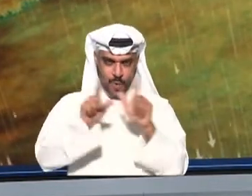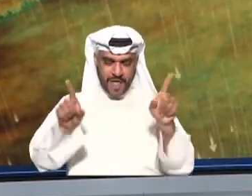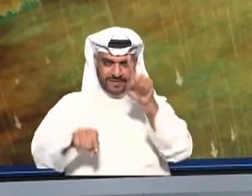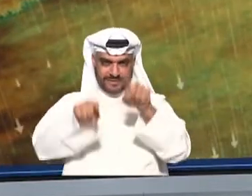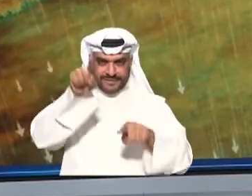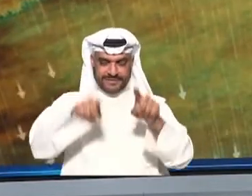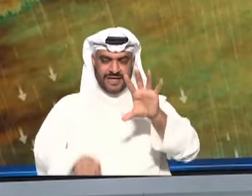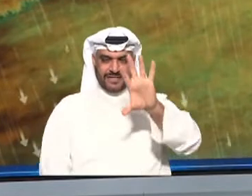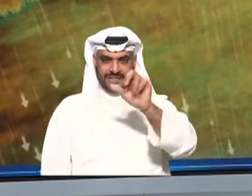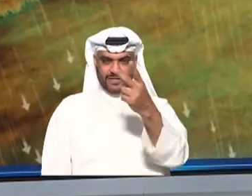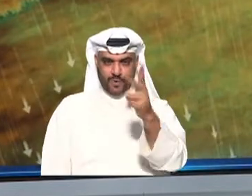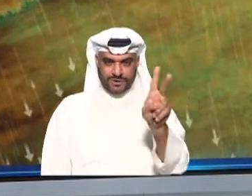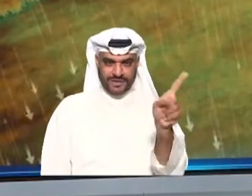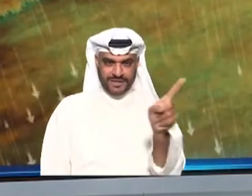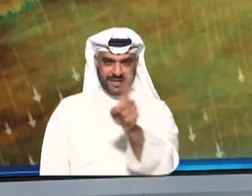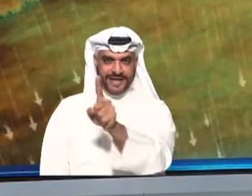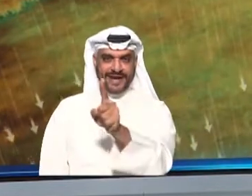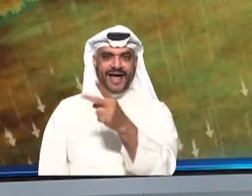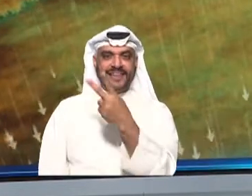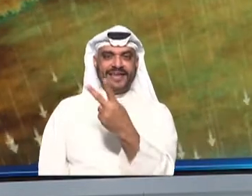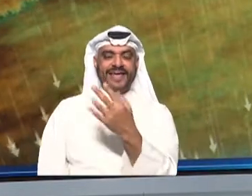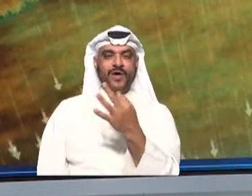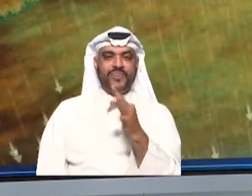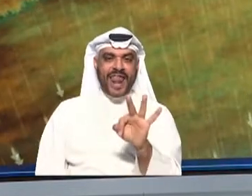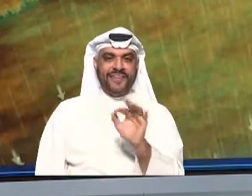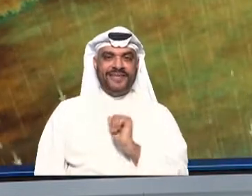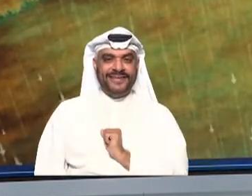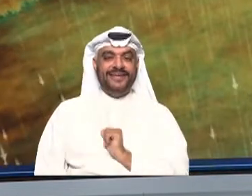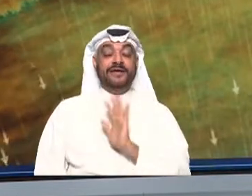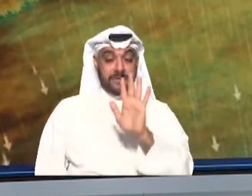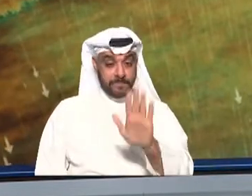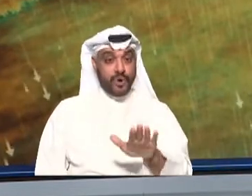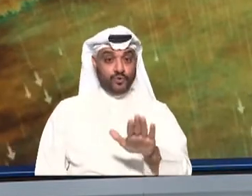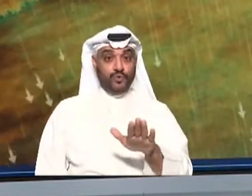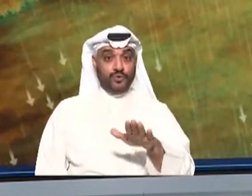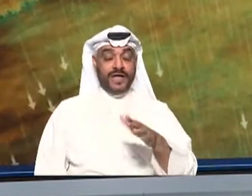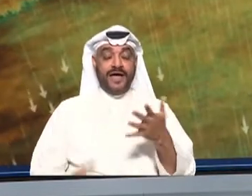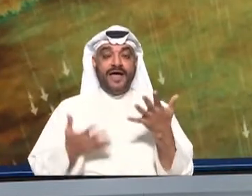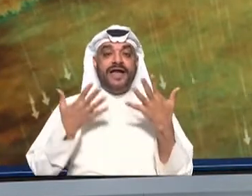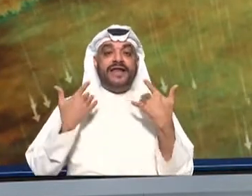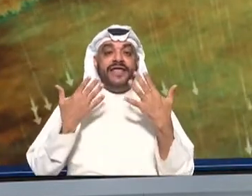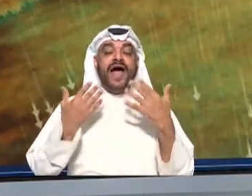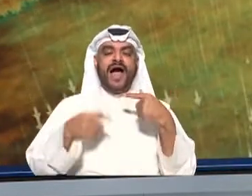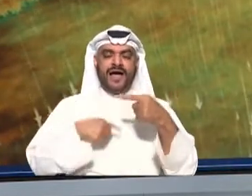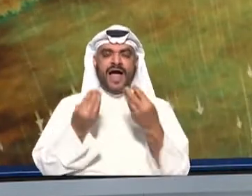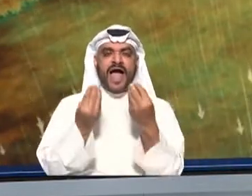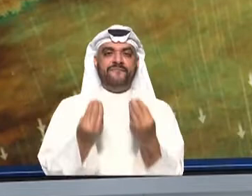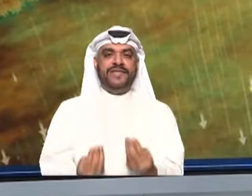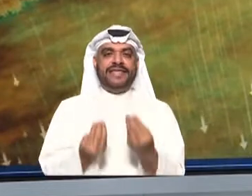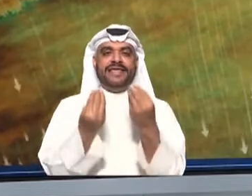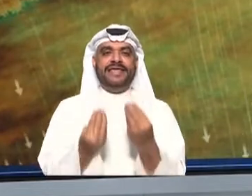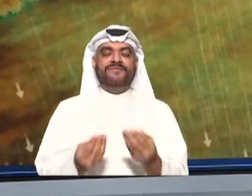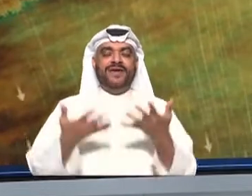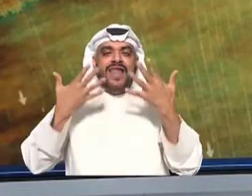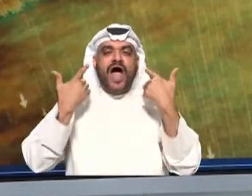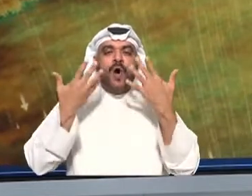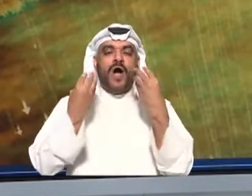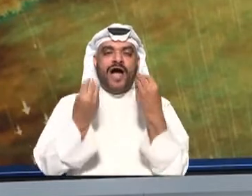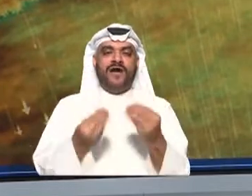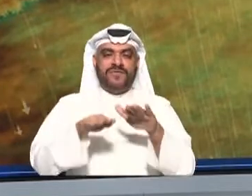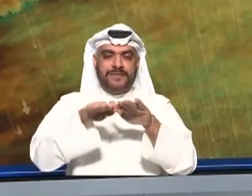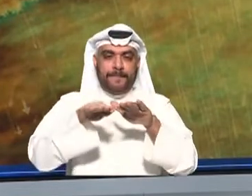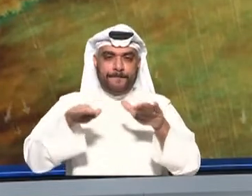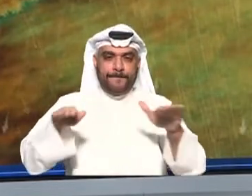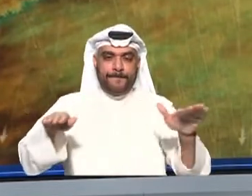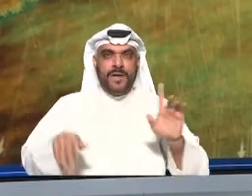بين 29 و 32 درجة مئوية، استمرار في الرياح الشمالية الغربية خفيفة السرعة على معظم مناطق البلاد، ولكن ابتداء